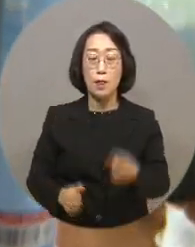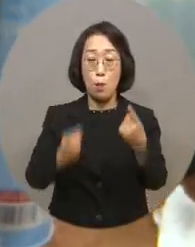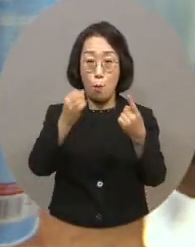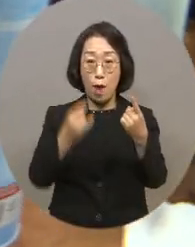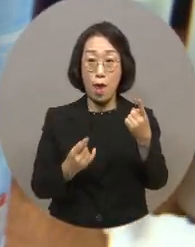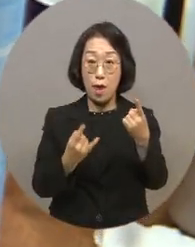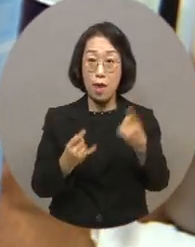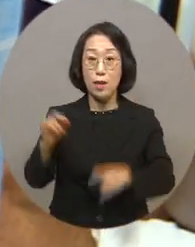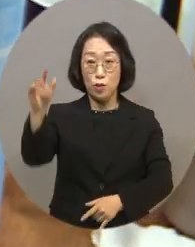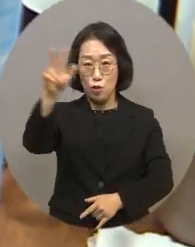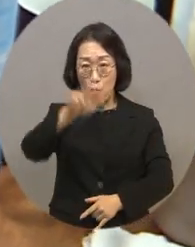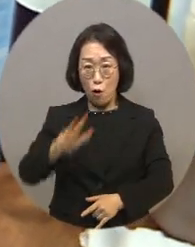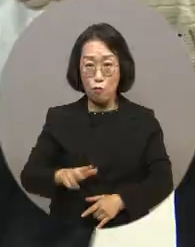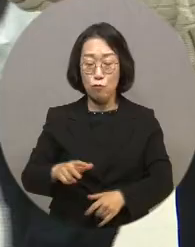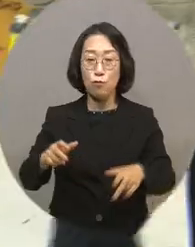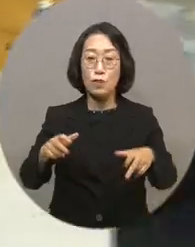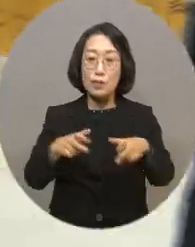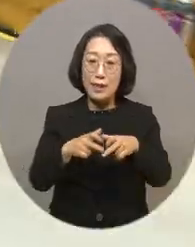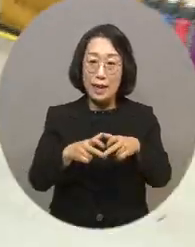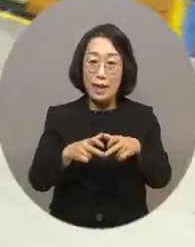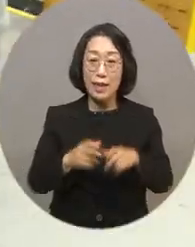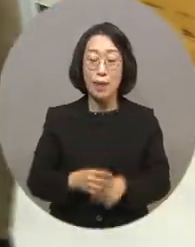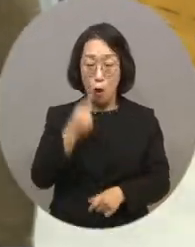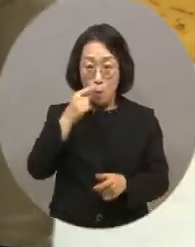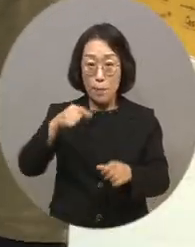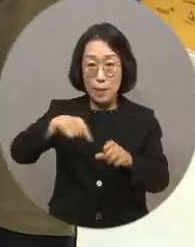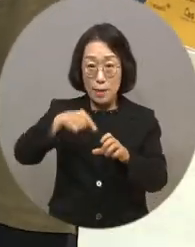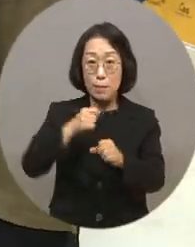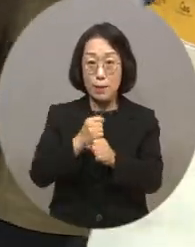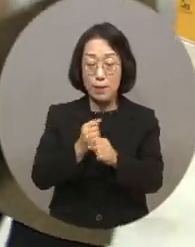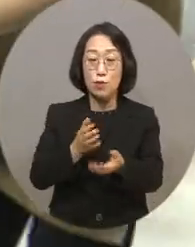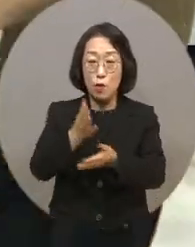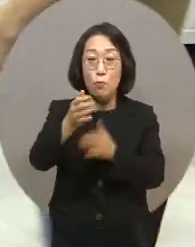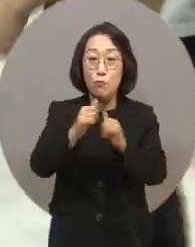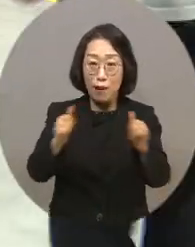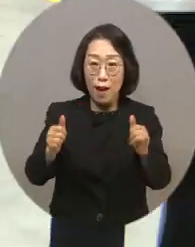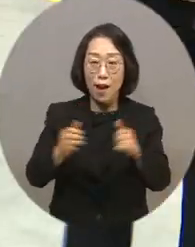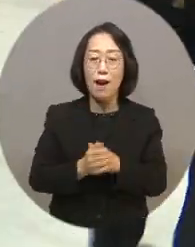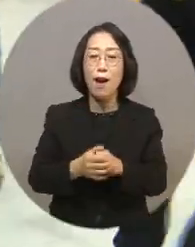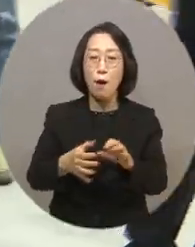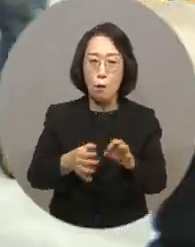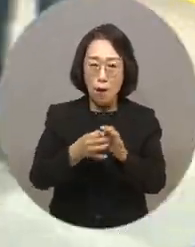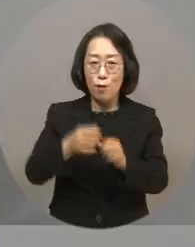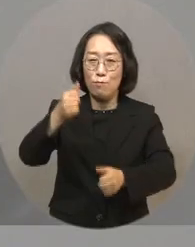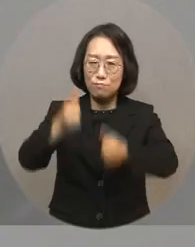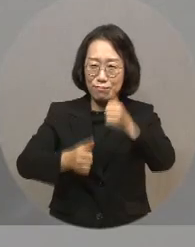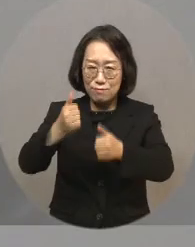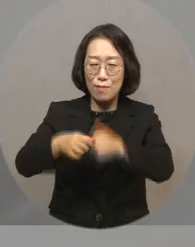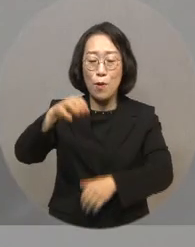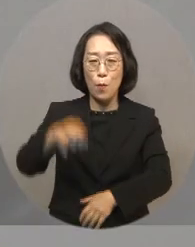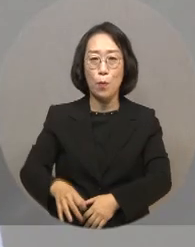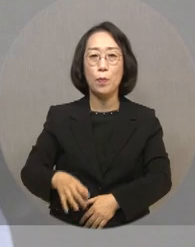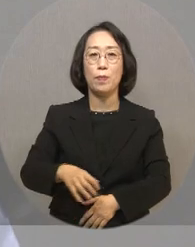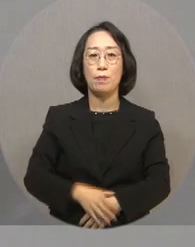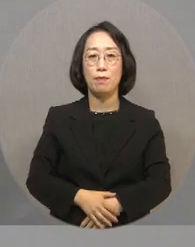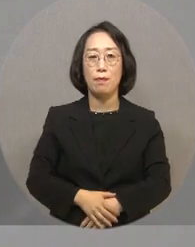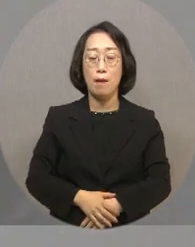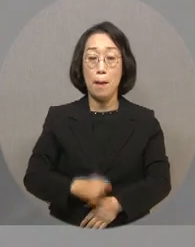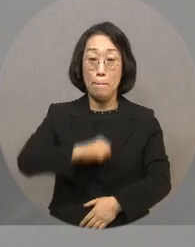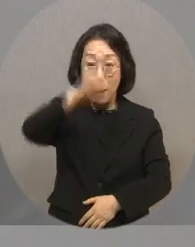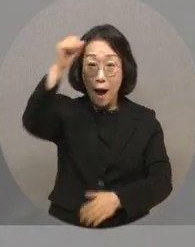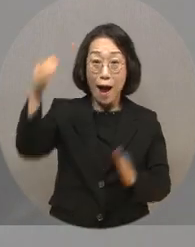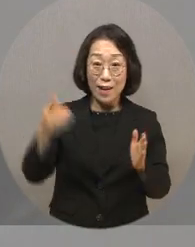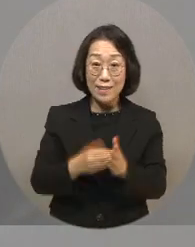전국 장애인 바리스타 챔피언십 우승자를 가려내기 위한 대결이 한창이었습니다. 챔피언십 우승자로